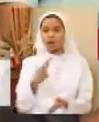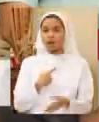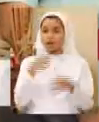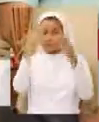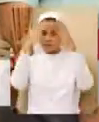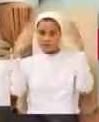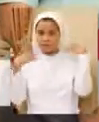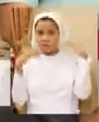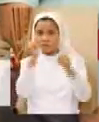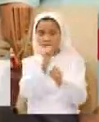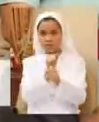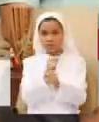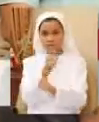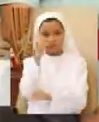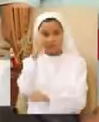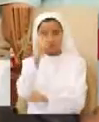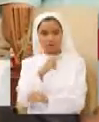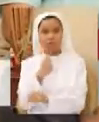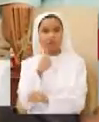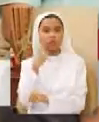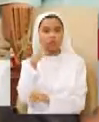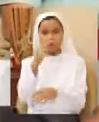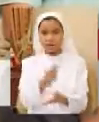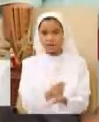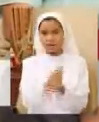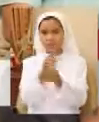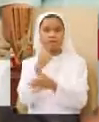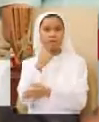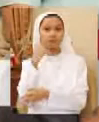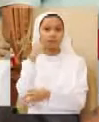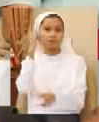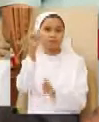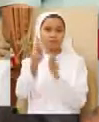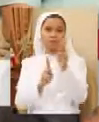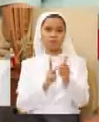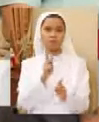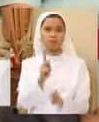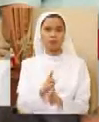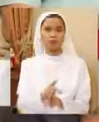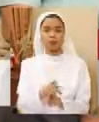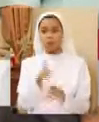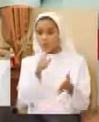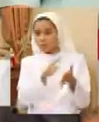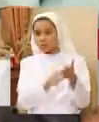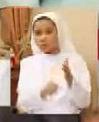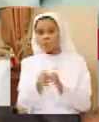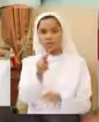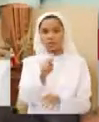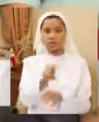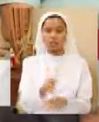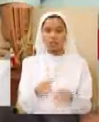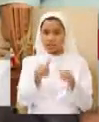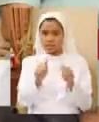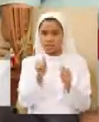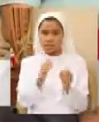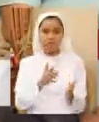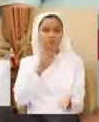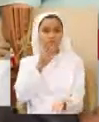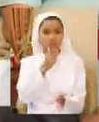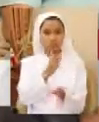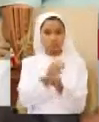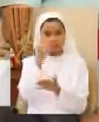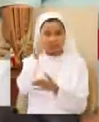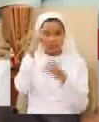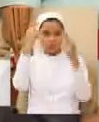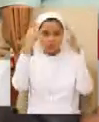kung meron mga, you know, mga deaf na meron mong tao dito, may mga kailangan, maaari silang pumunta sa inyo,